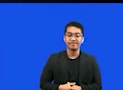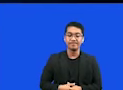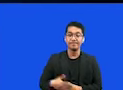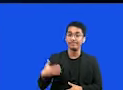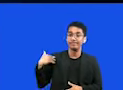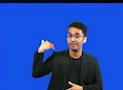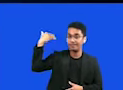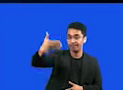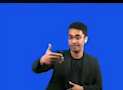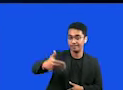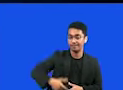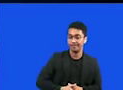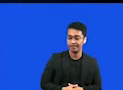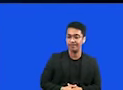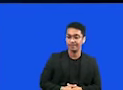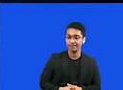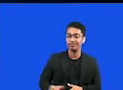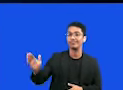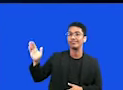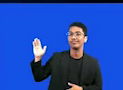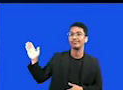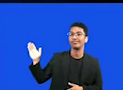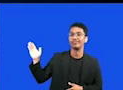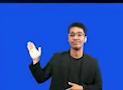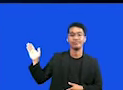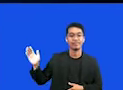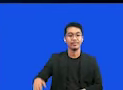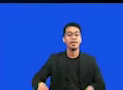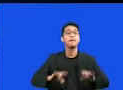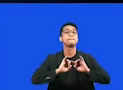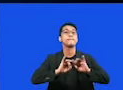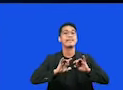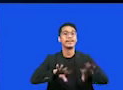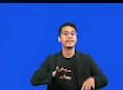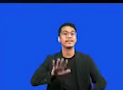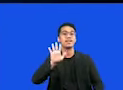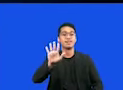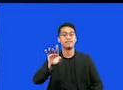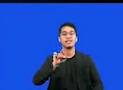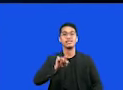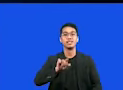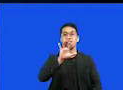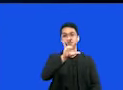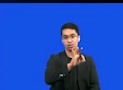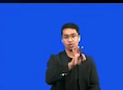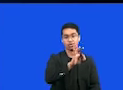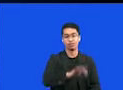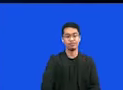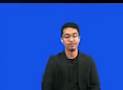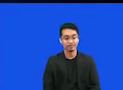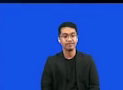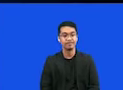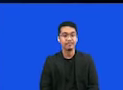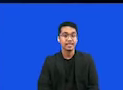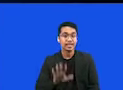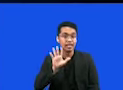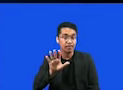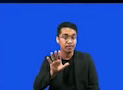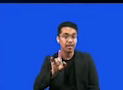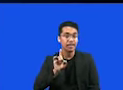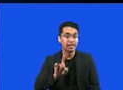next nah ini dia marketing 5.0 marketing 5.0